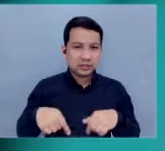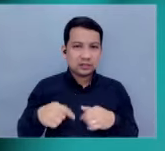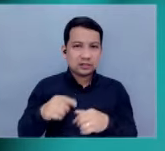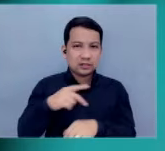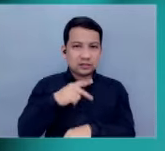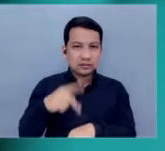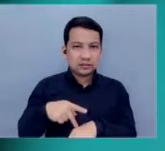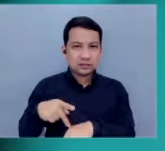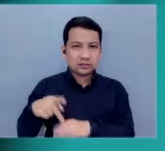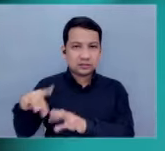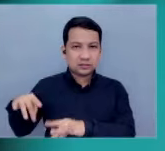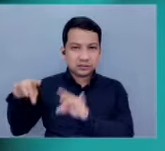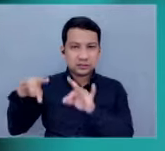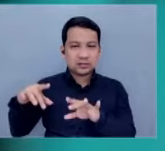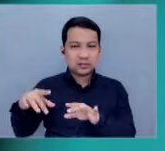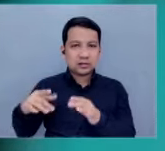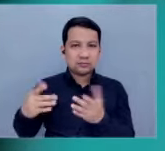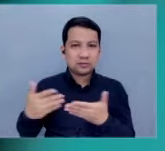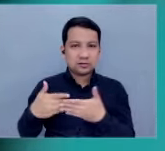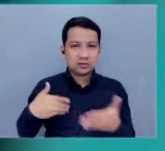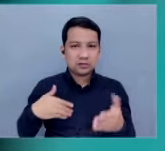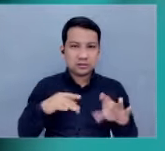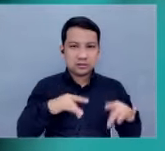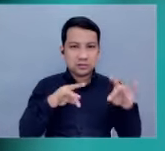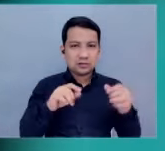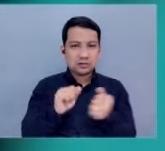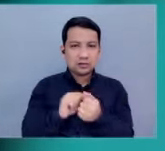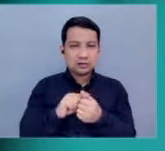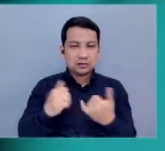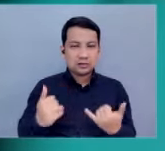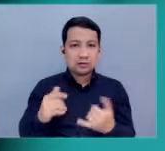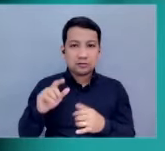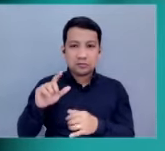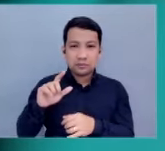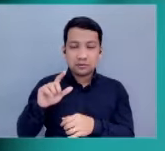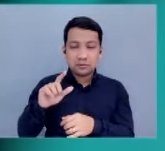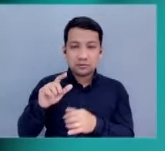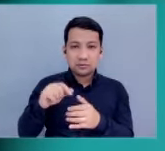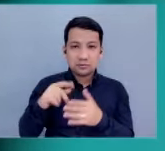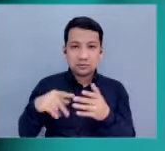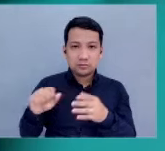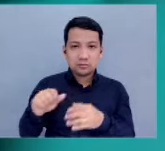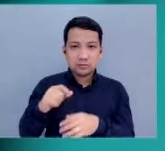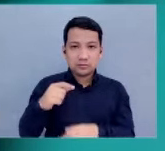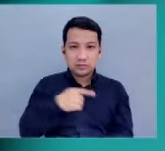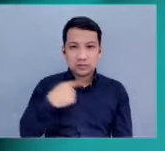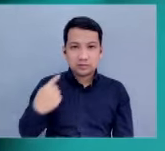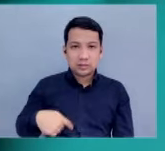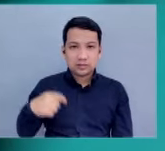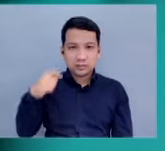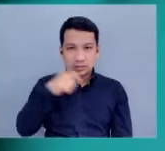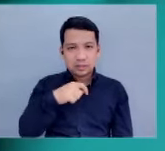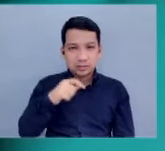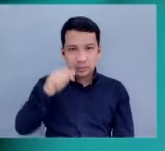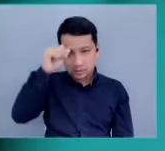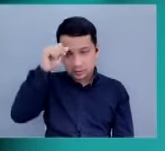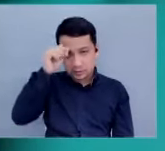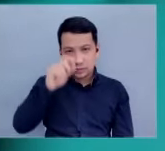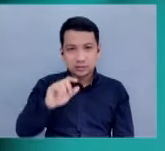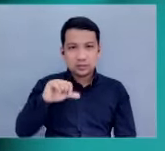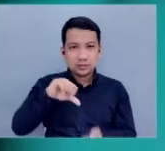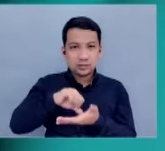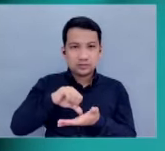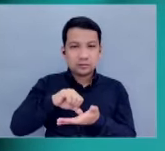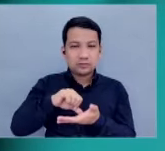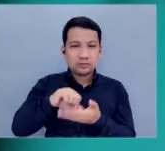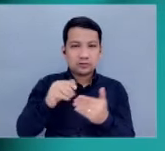at Australia. Bukod sa Australia, kasama rin natin sa Pool A ang Chinese Taipei, India at Iran. Aabante